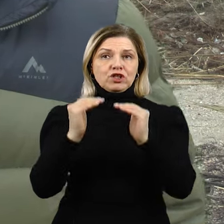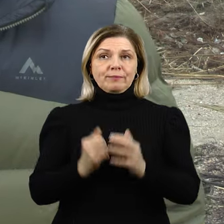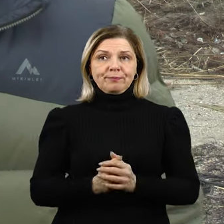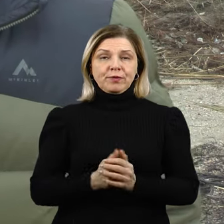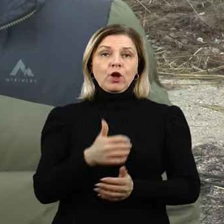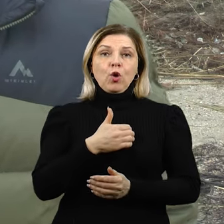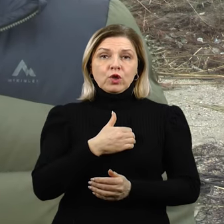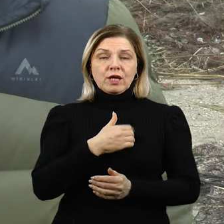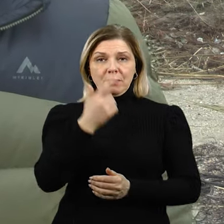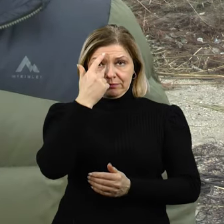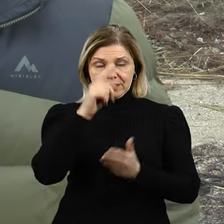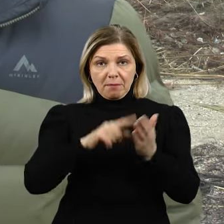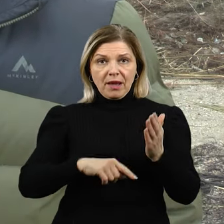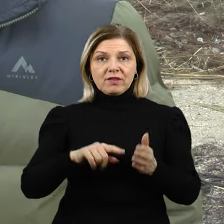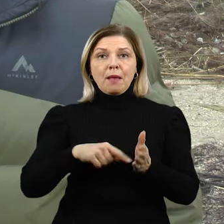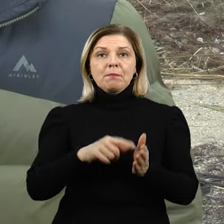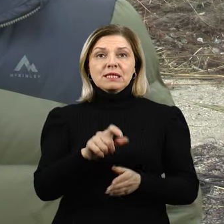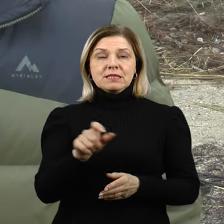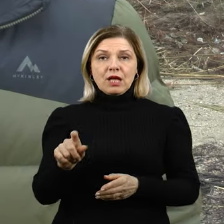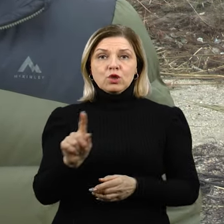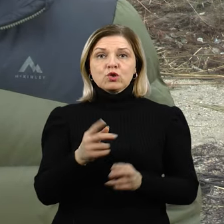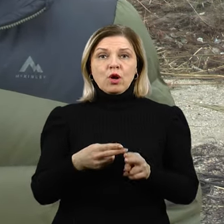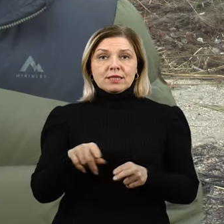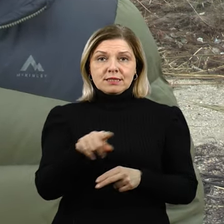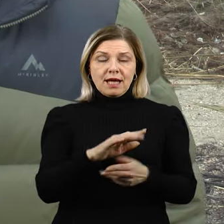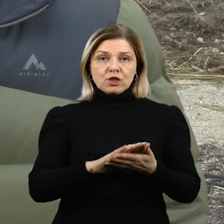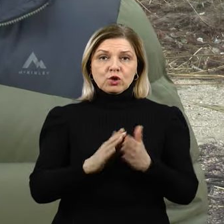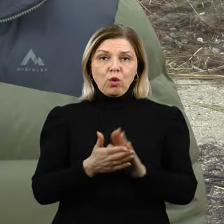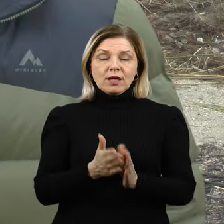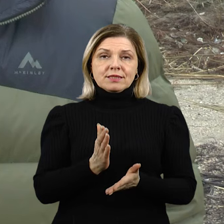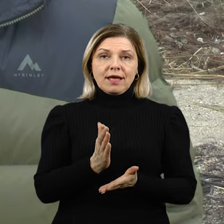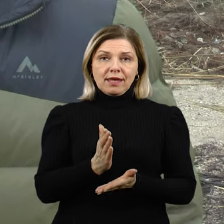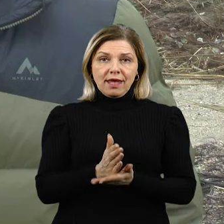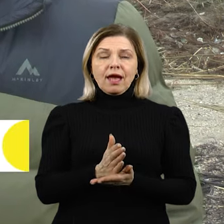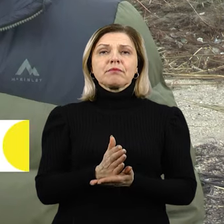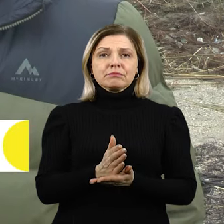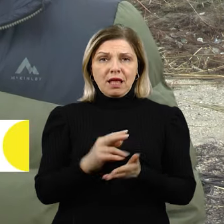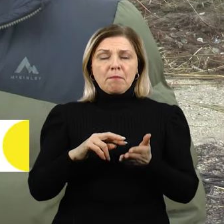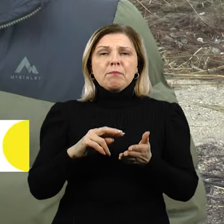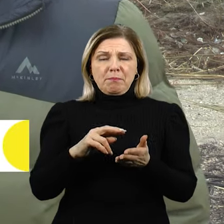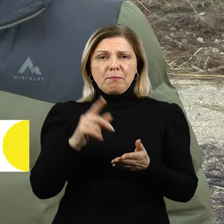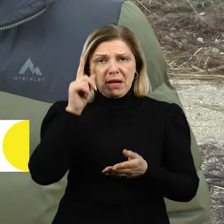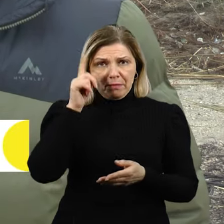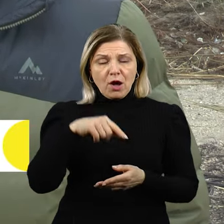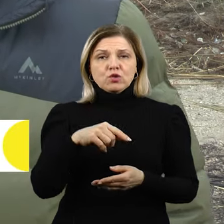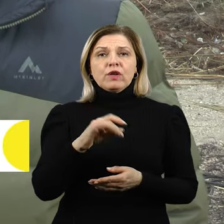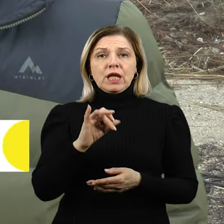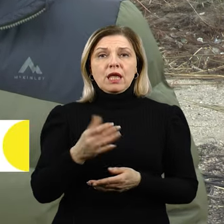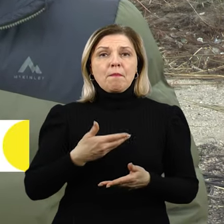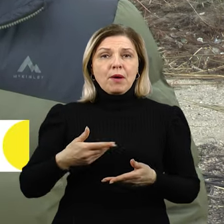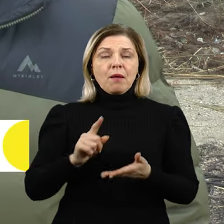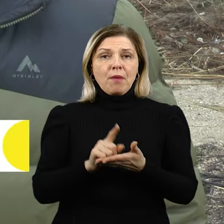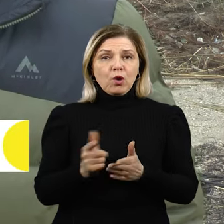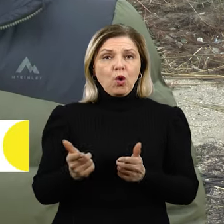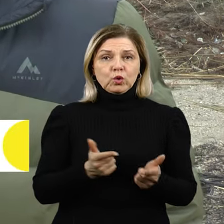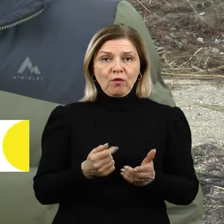запевнити містян, що дана ситуація є практично передбачувана, і ми маємо готові до таких